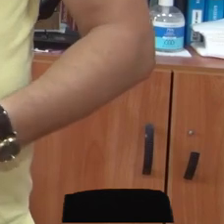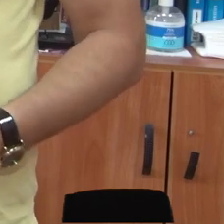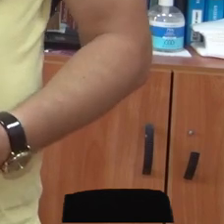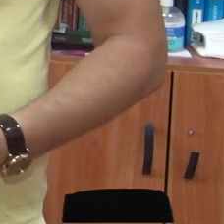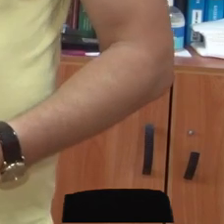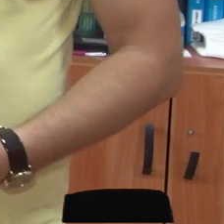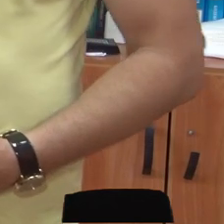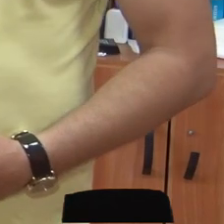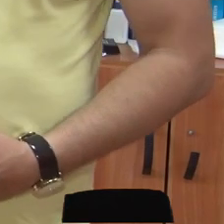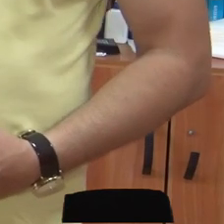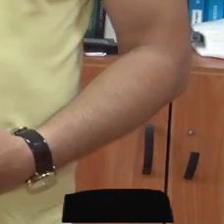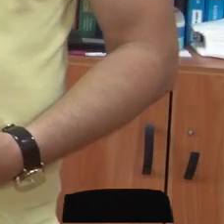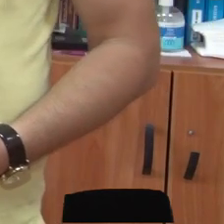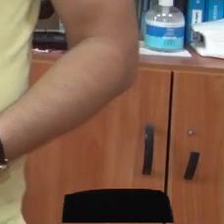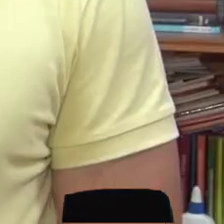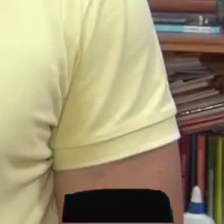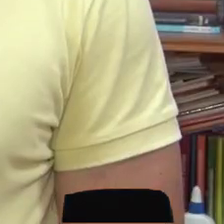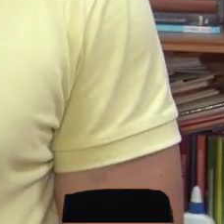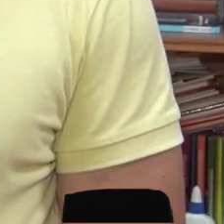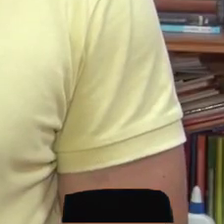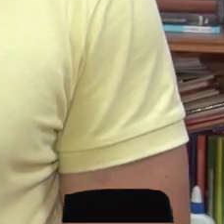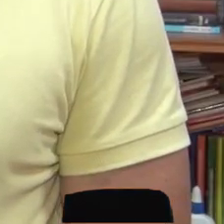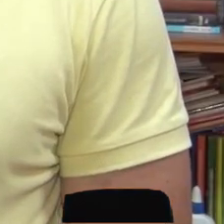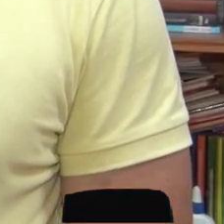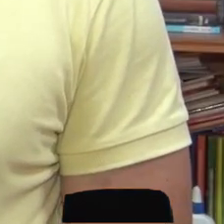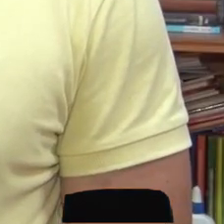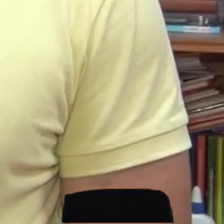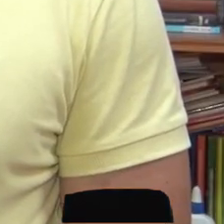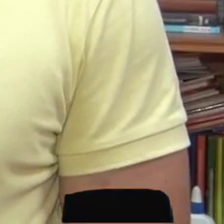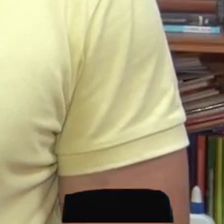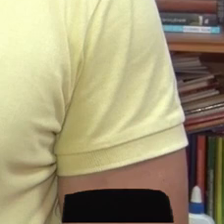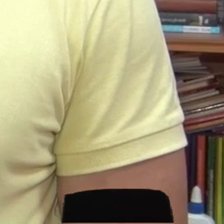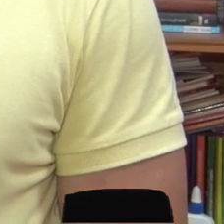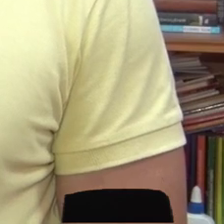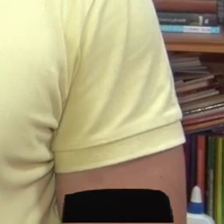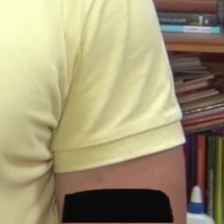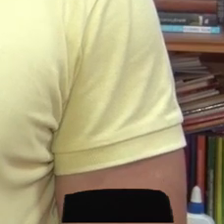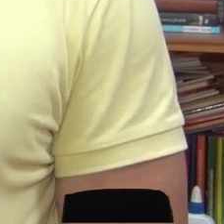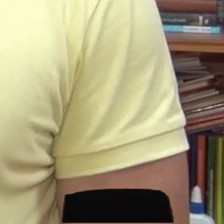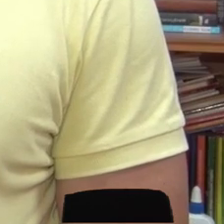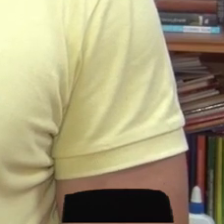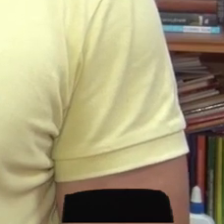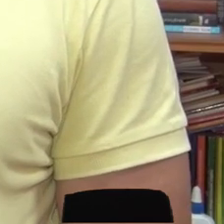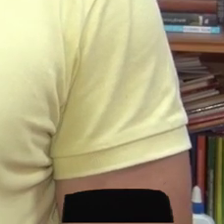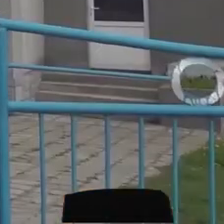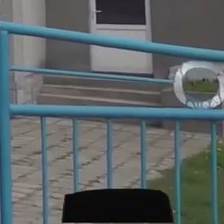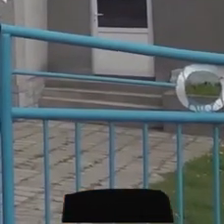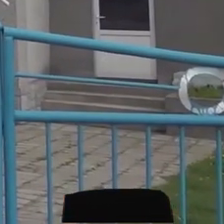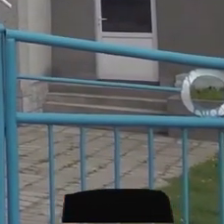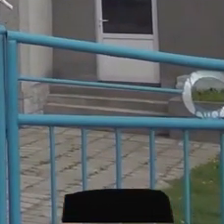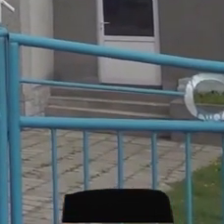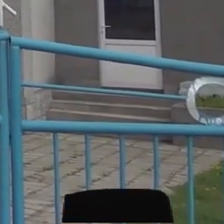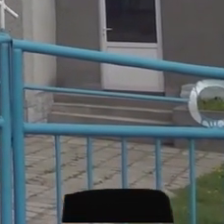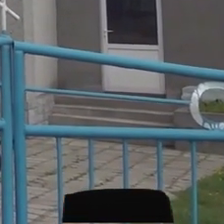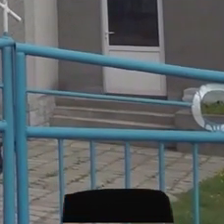тут цілком ймовірно, що це спрацює. Знаючи наш депутатський корпус, змін до нього, напевно, буде багато.